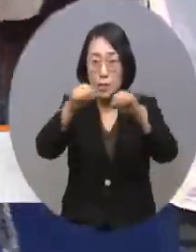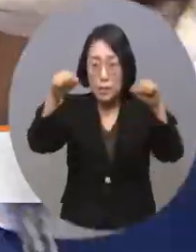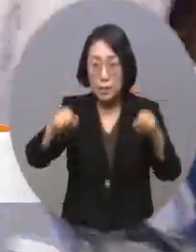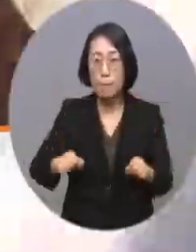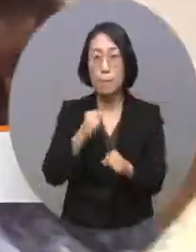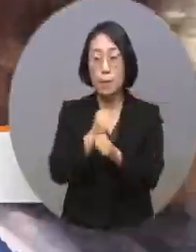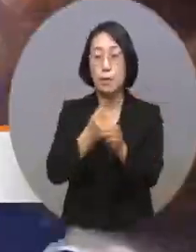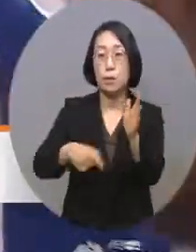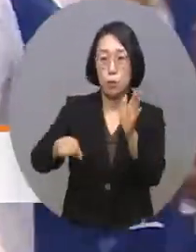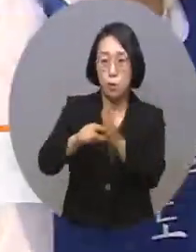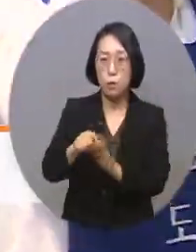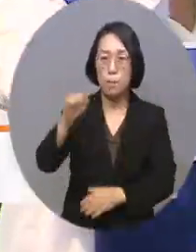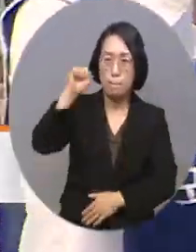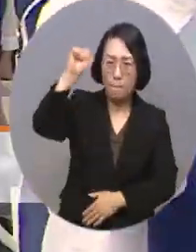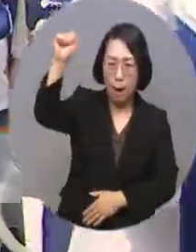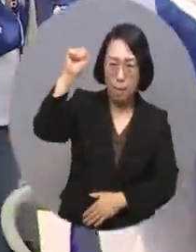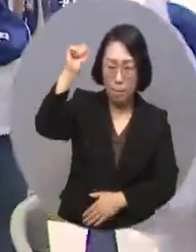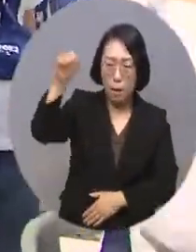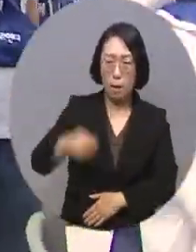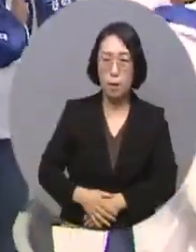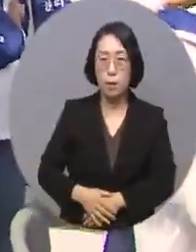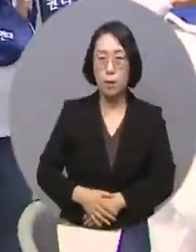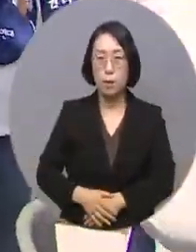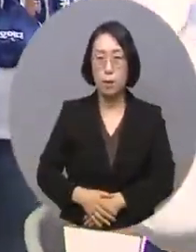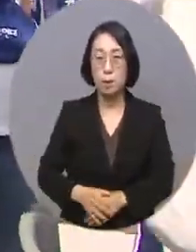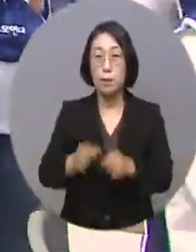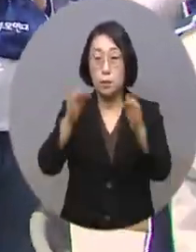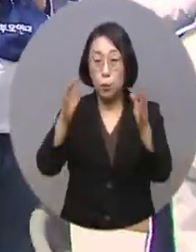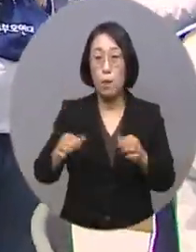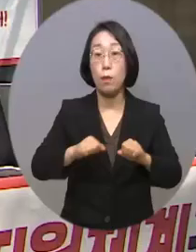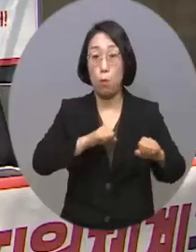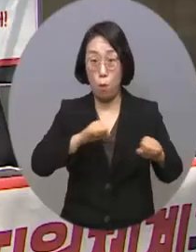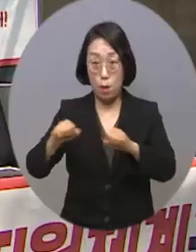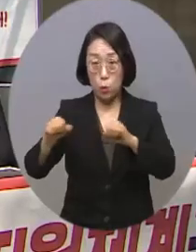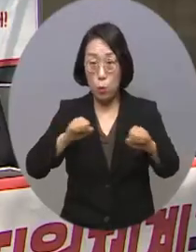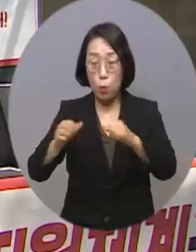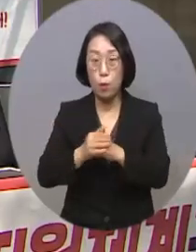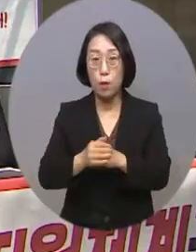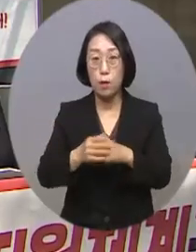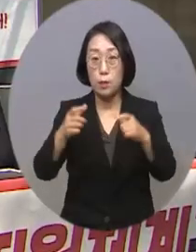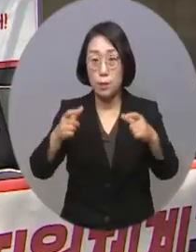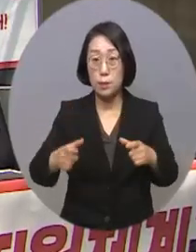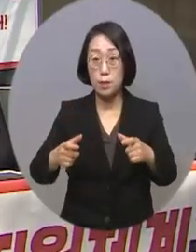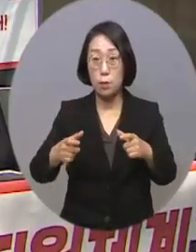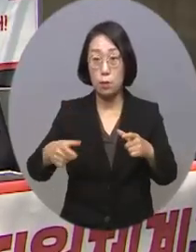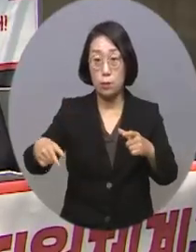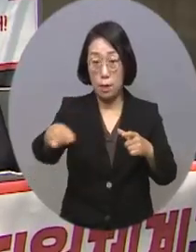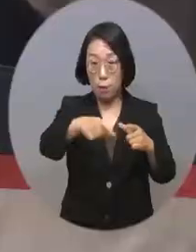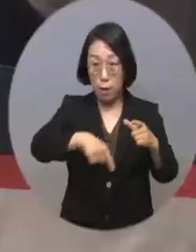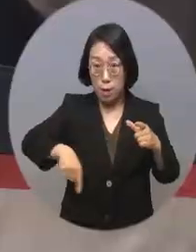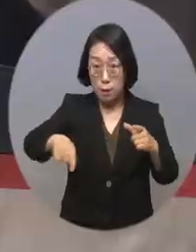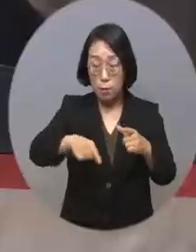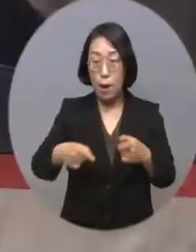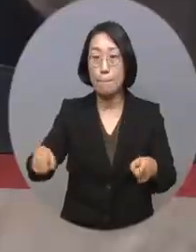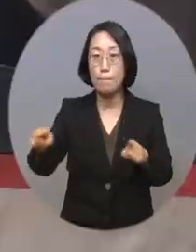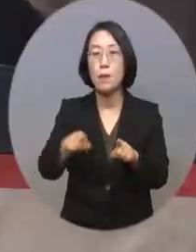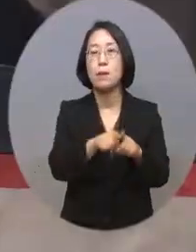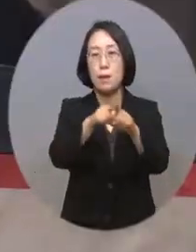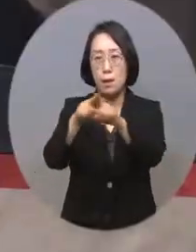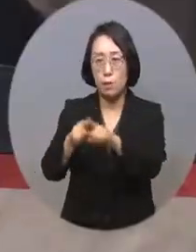결의대회를 열었습니다. 그동안 발달장애인과 그 가족들은 지역사회에서 함께 살아가기 위한